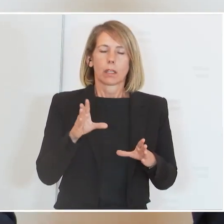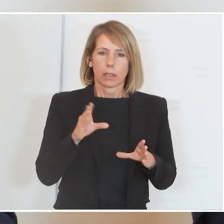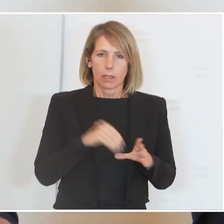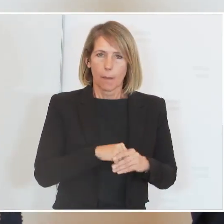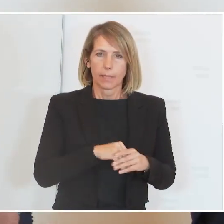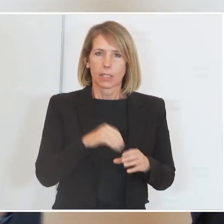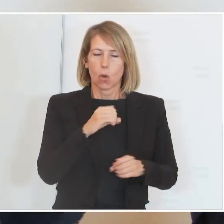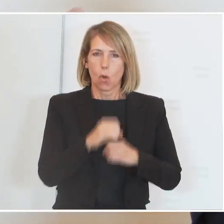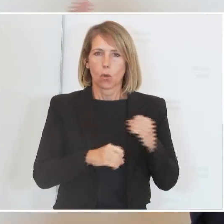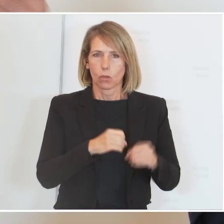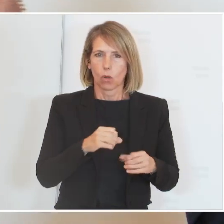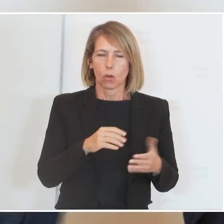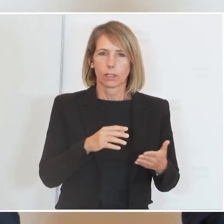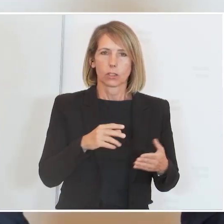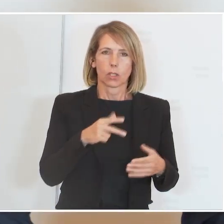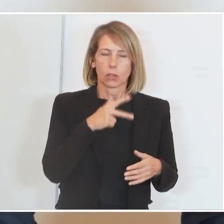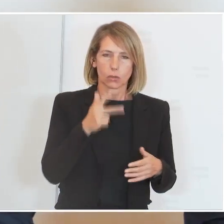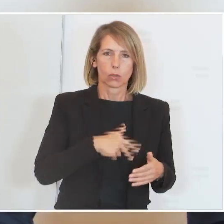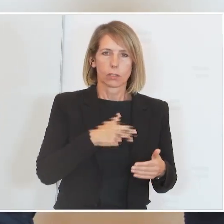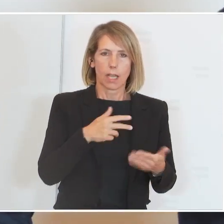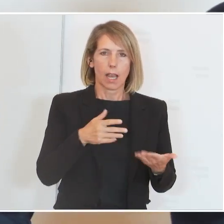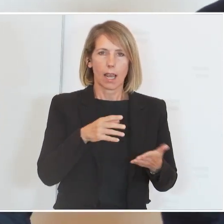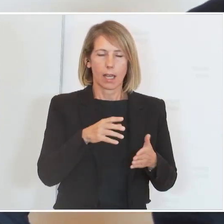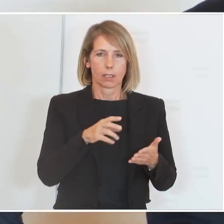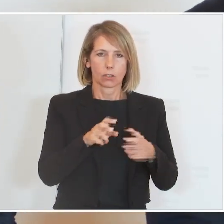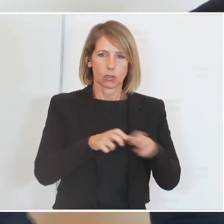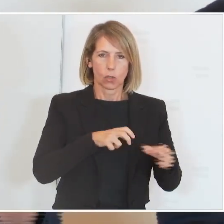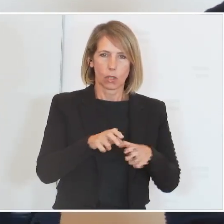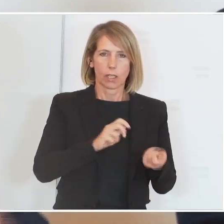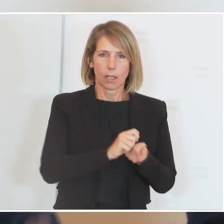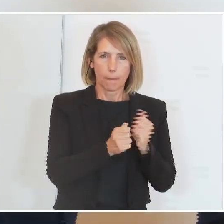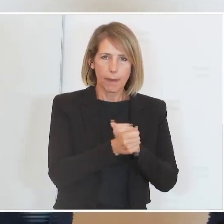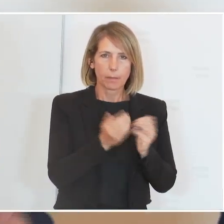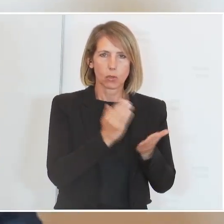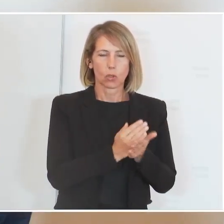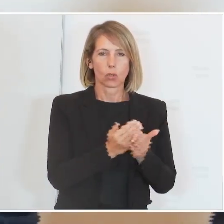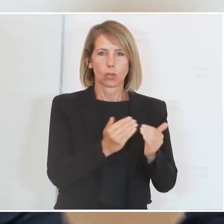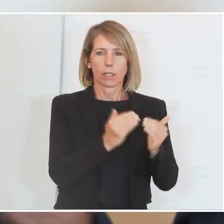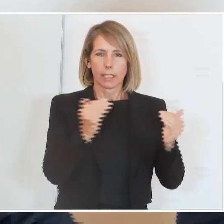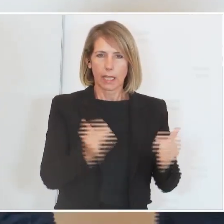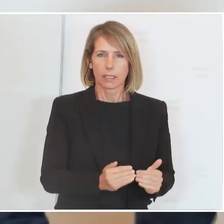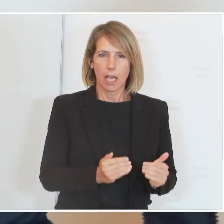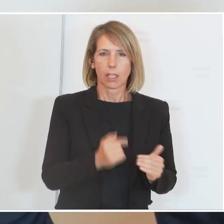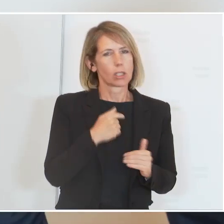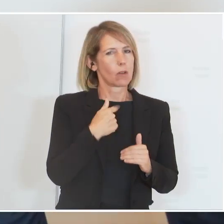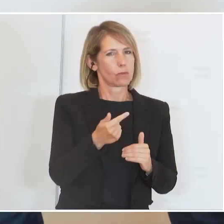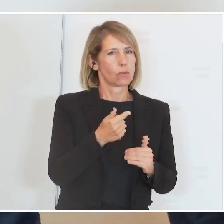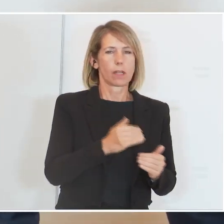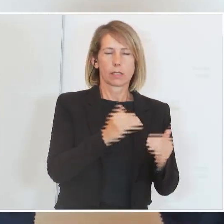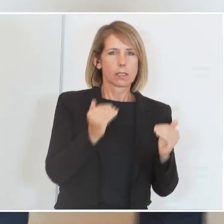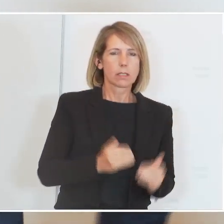Steuerreform herzieht, die ja auch wirkt, da sind ja die Stufen, die Steuersätze schon gesenkt worden, auf 20, auf 30 und die weiteren